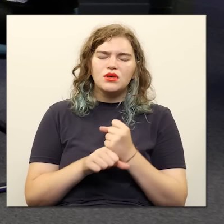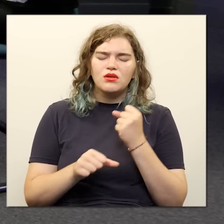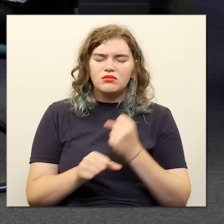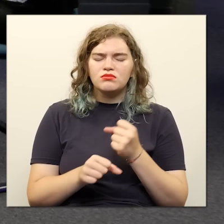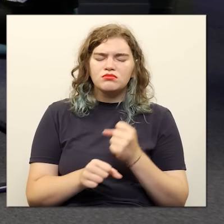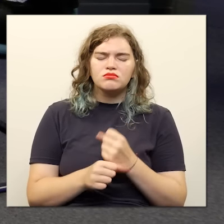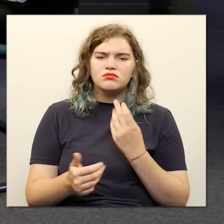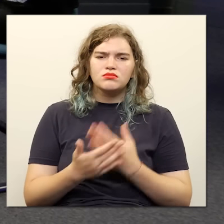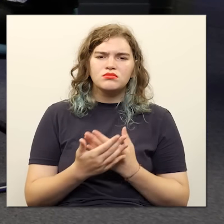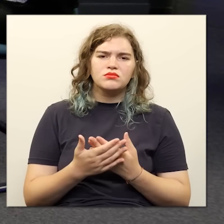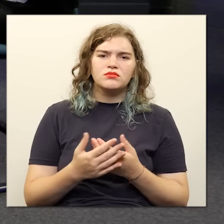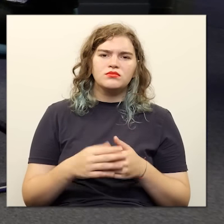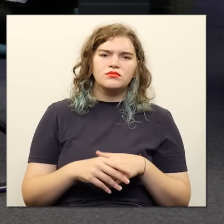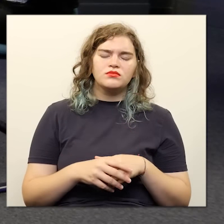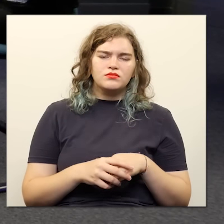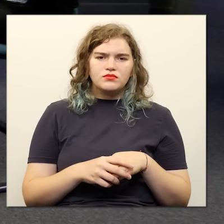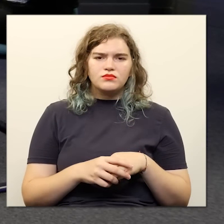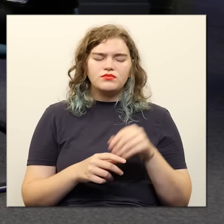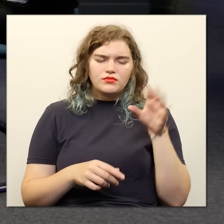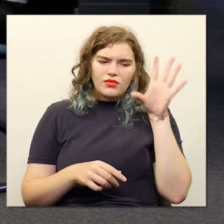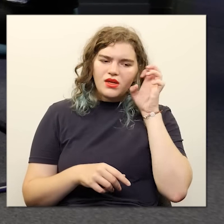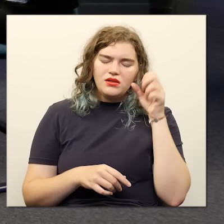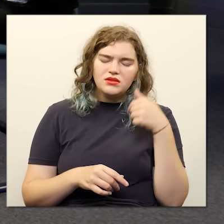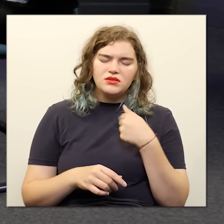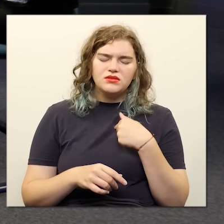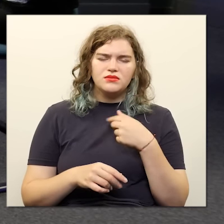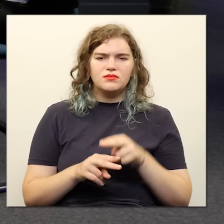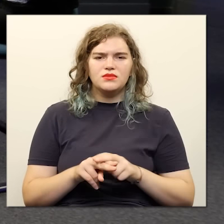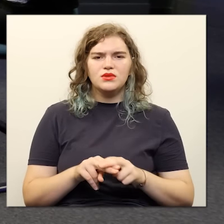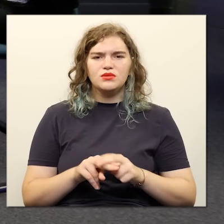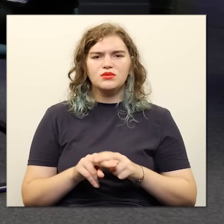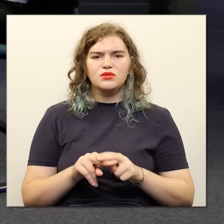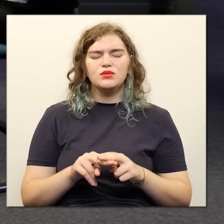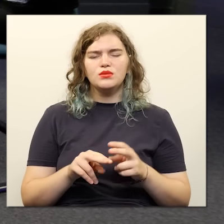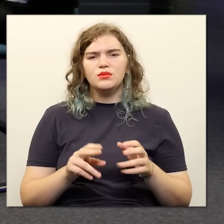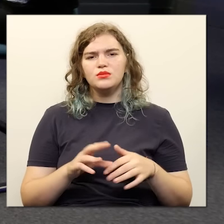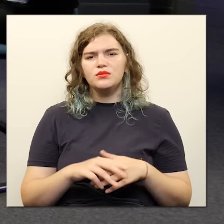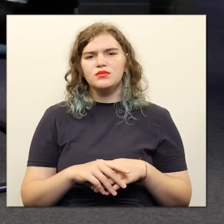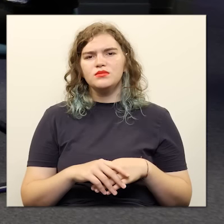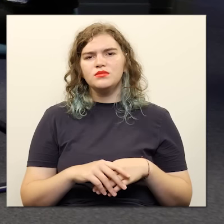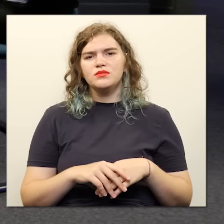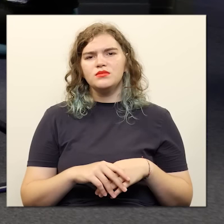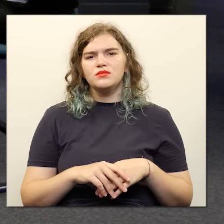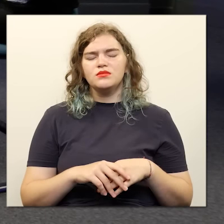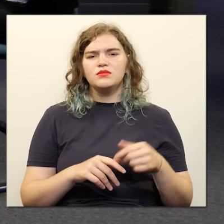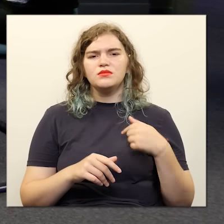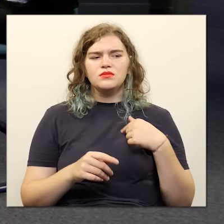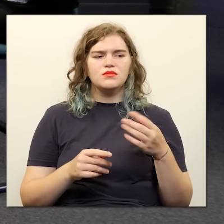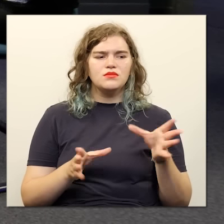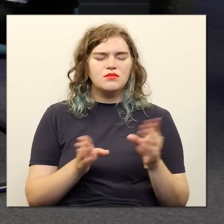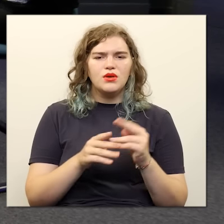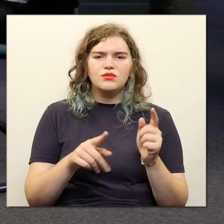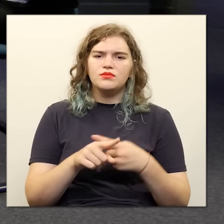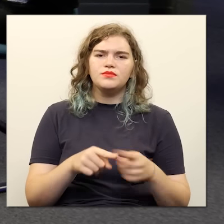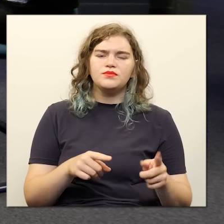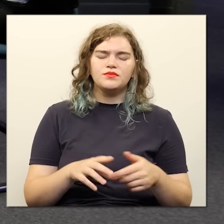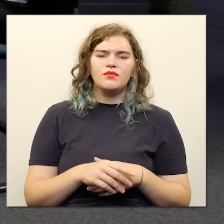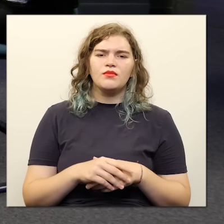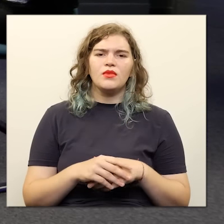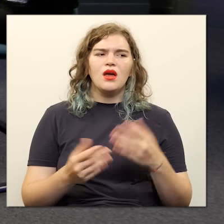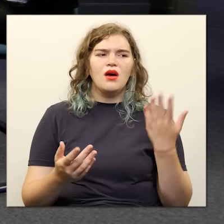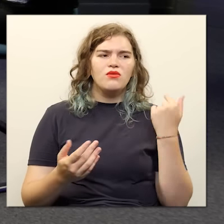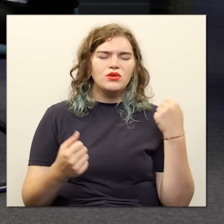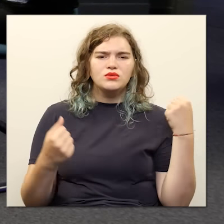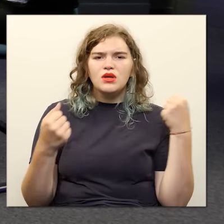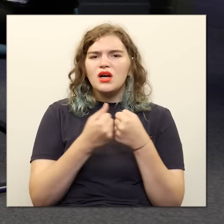Domnul de minunat, că îmi amintesc că tot așa o fază cu Romii. A